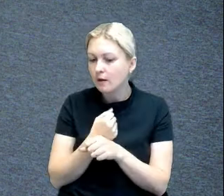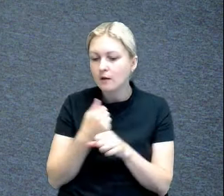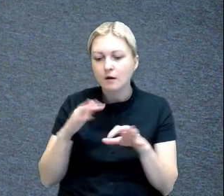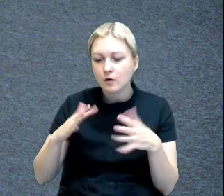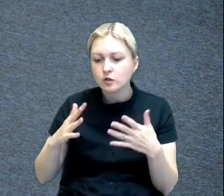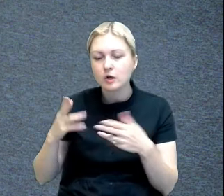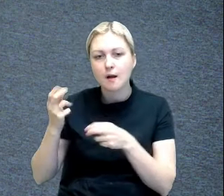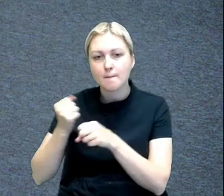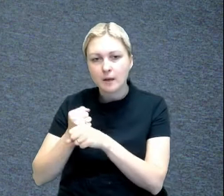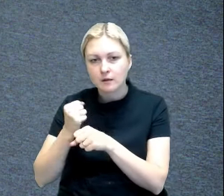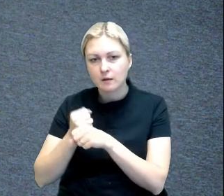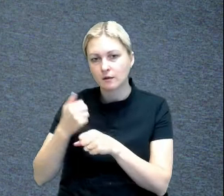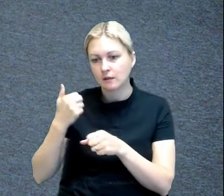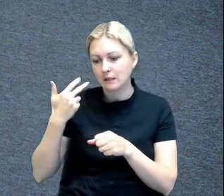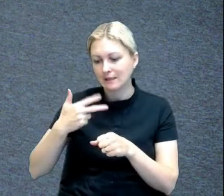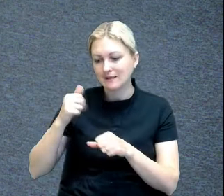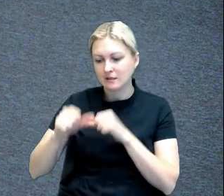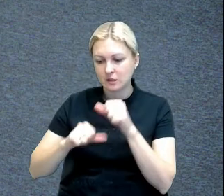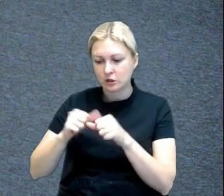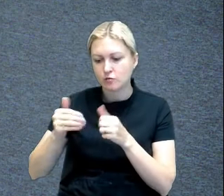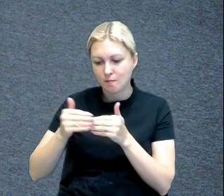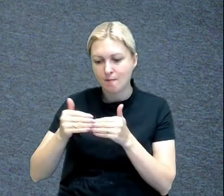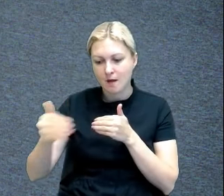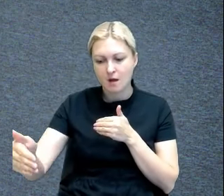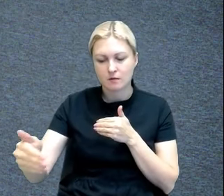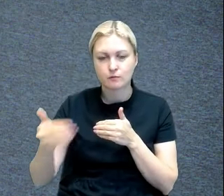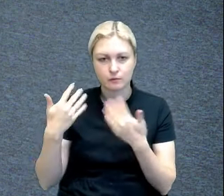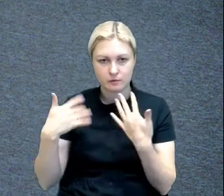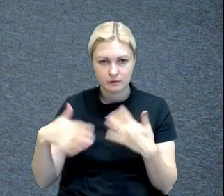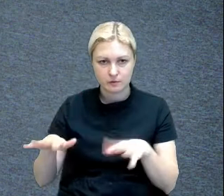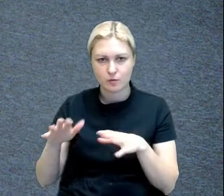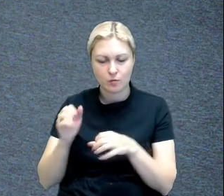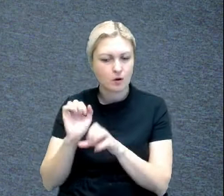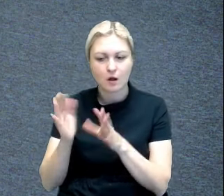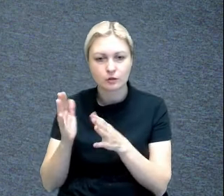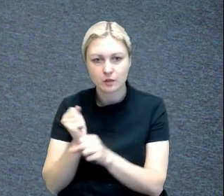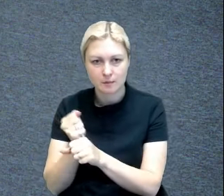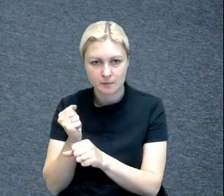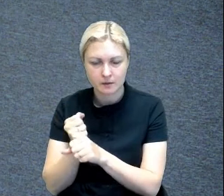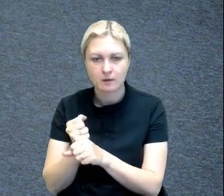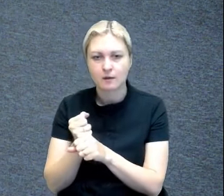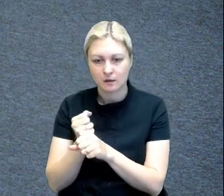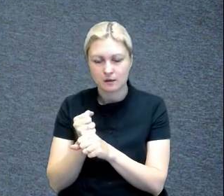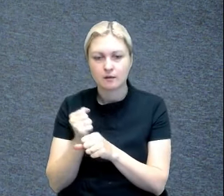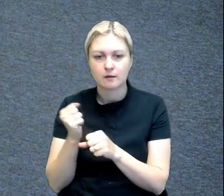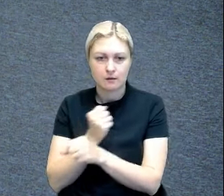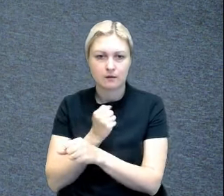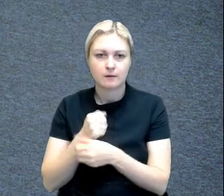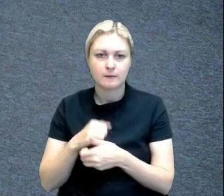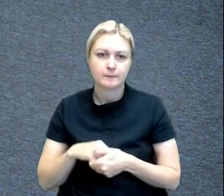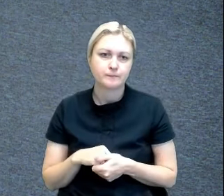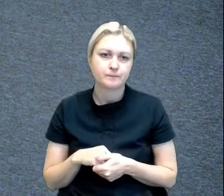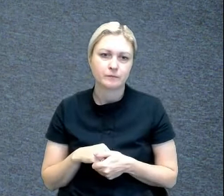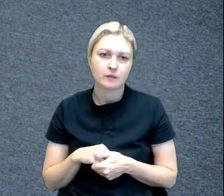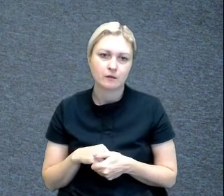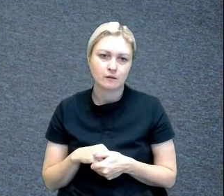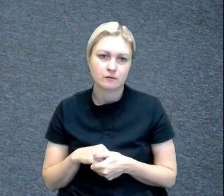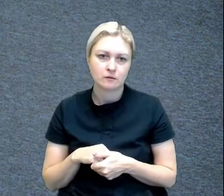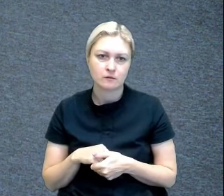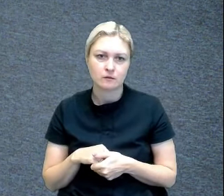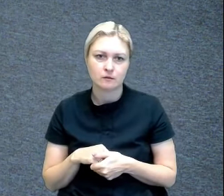30 metų turime atlikti tuos veiksmus ir ir ir darykime ką esame numatę bet iš esmės manyčiau kad tikrai